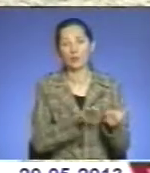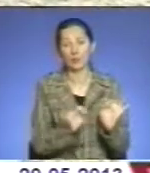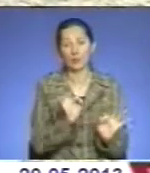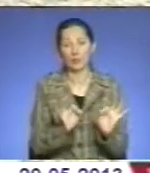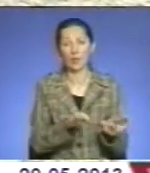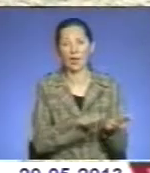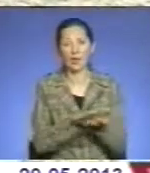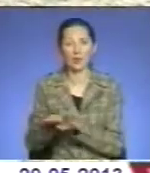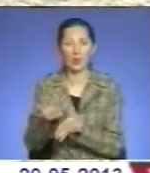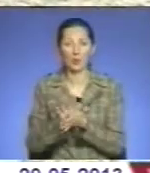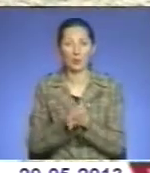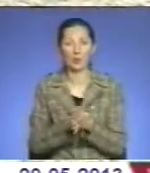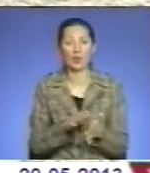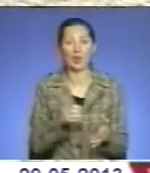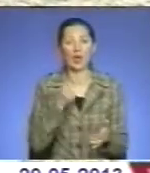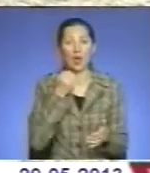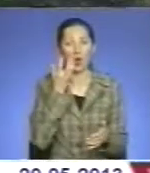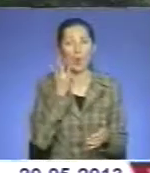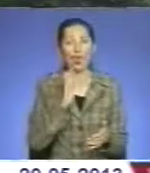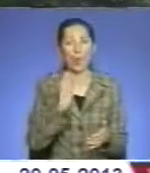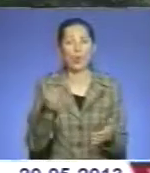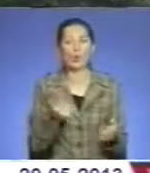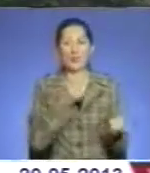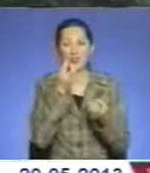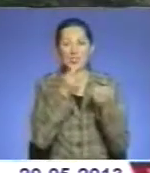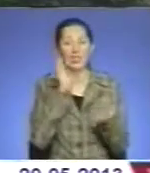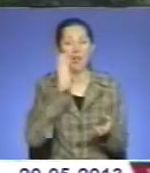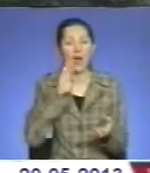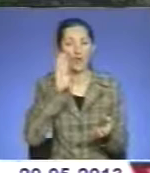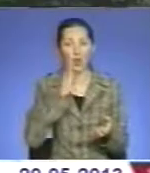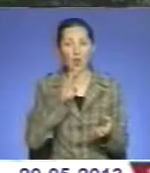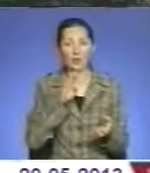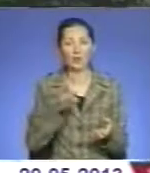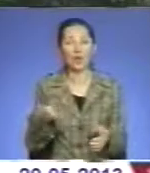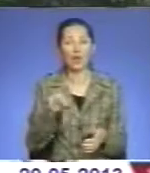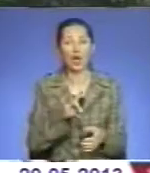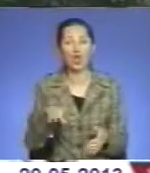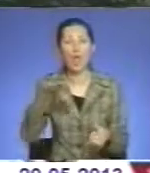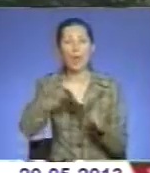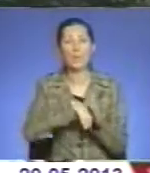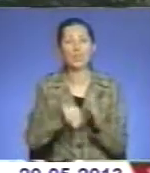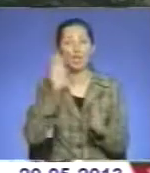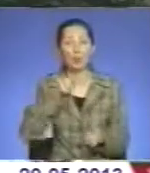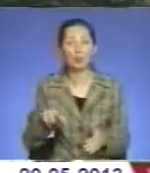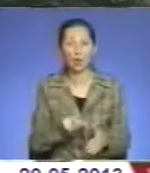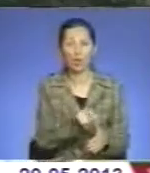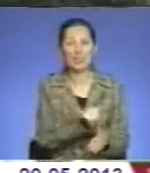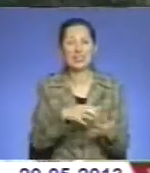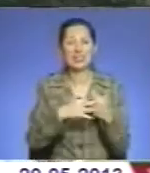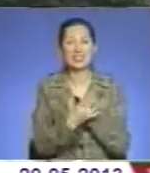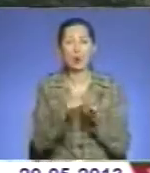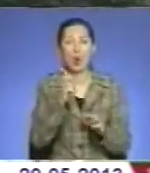торік, коли тривало сезонне цвітіння води. В районі впадіння потічка з села